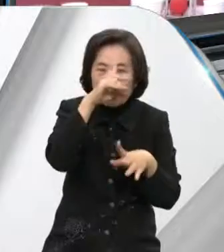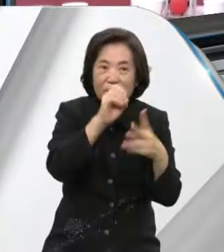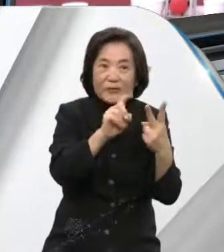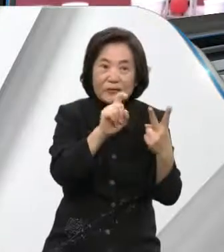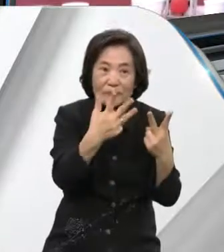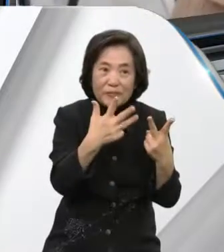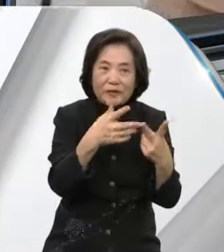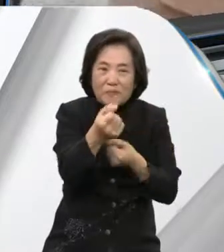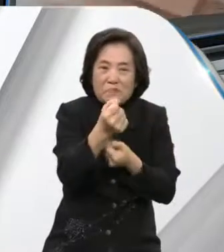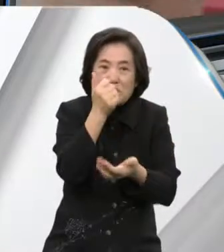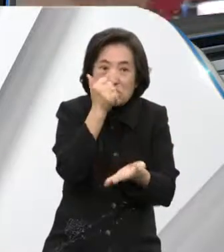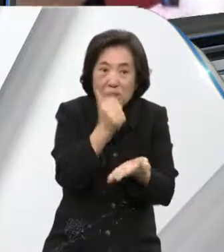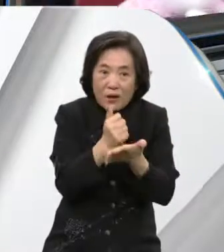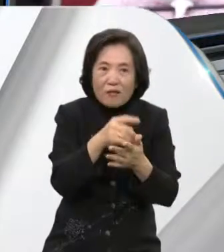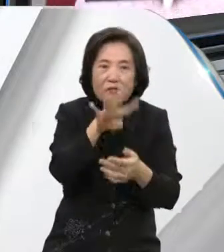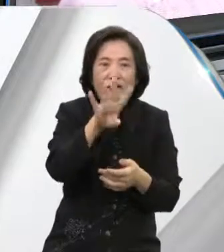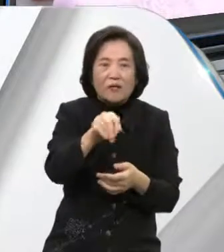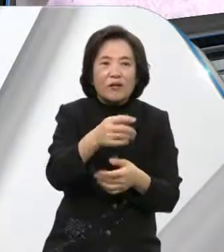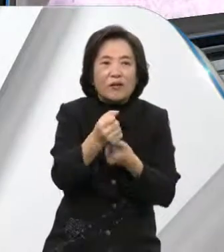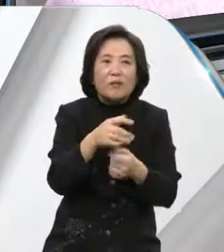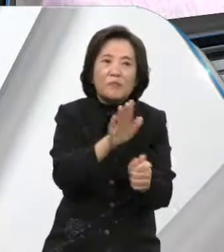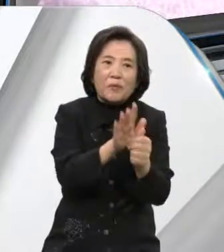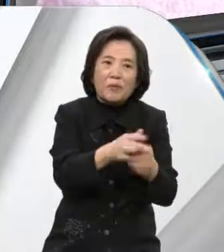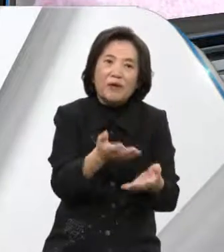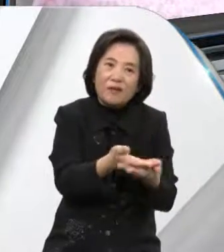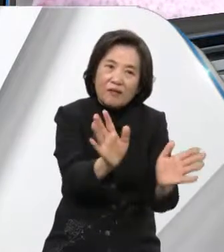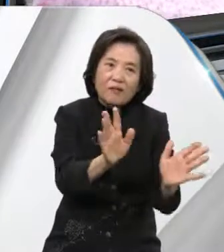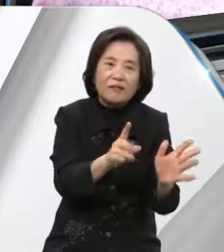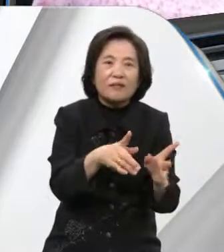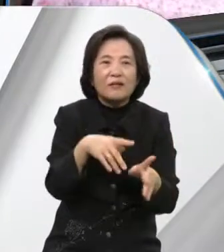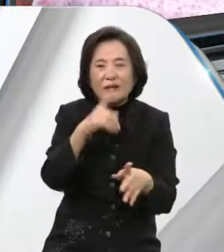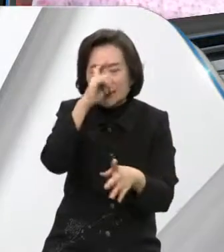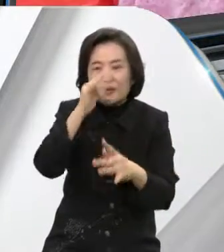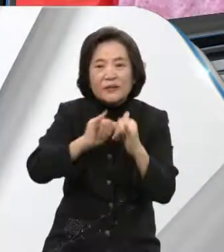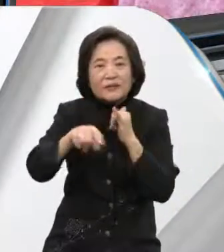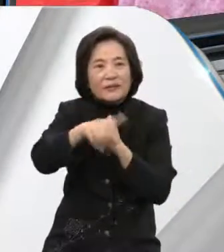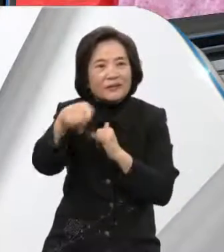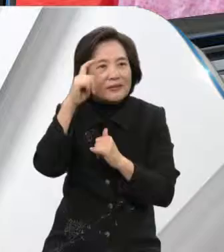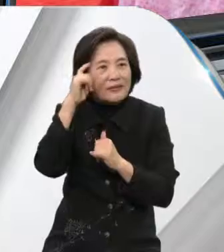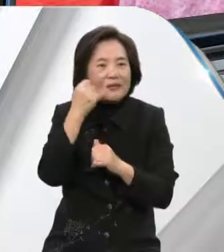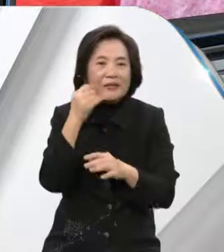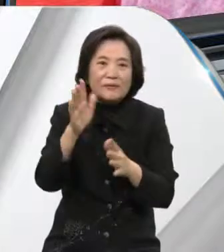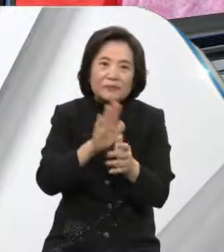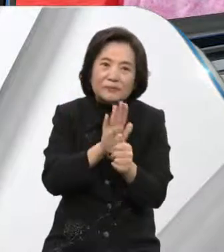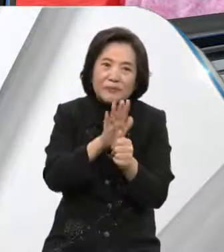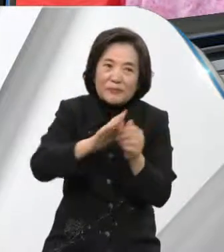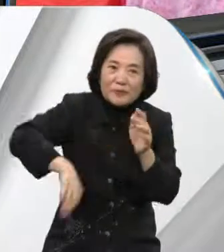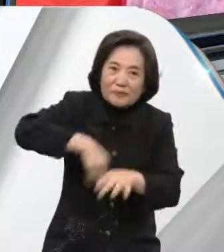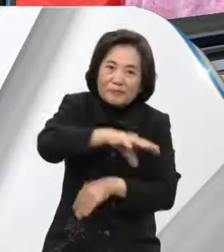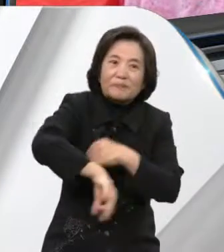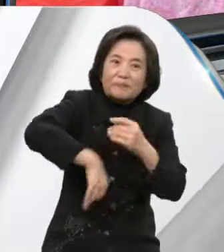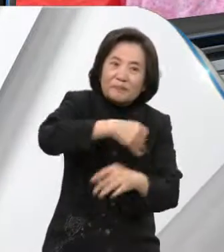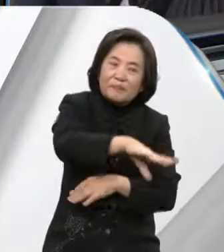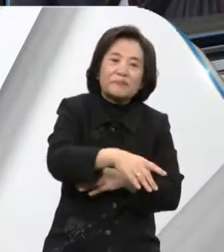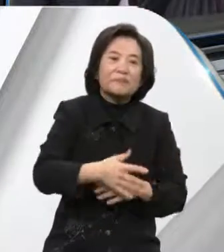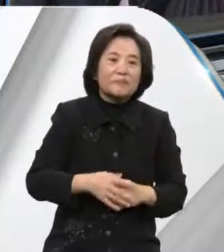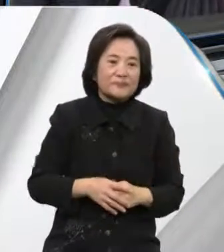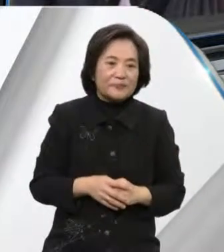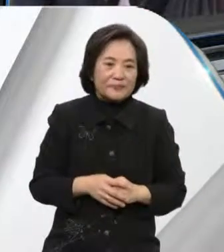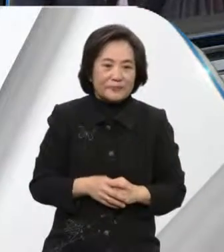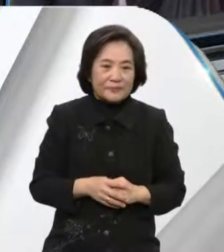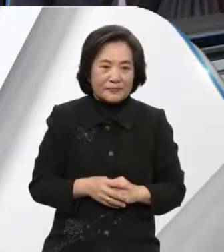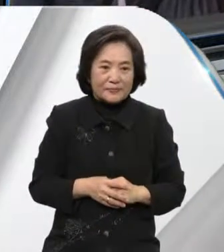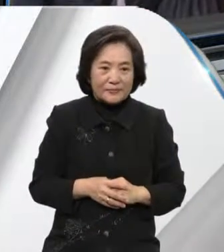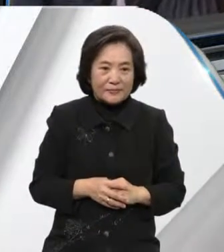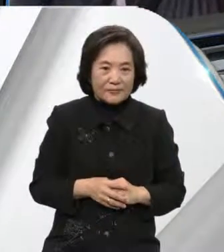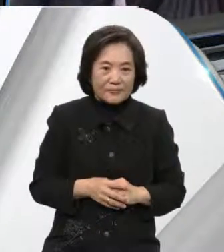待2018年最末到4000万的经费，希望社会大众强化春节送手，填足了有